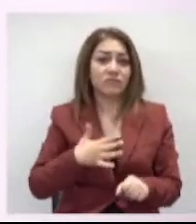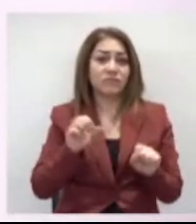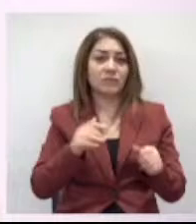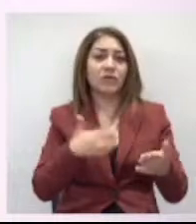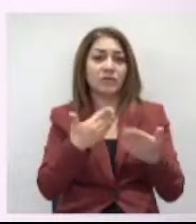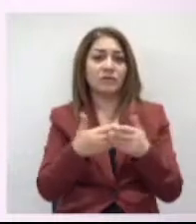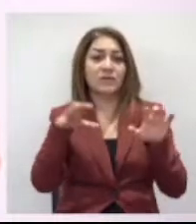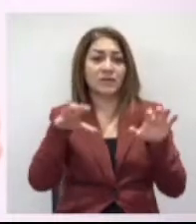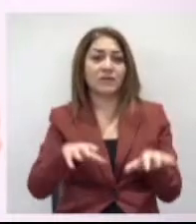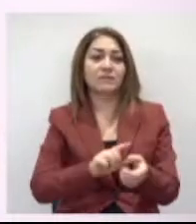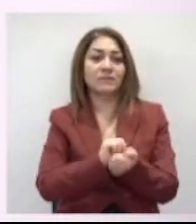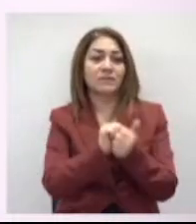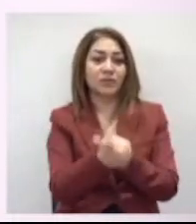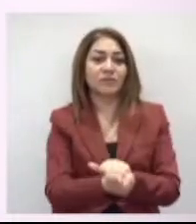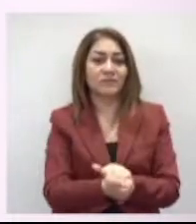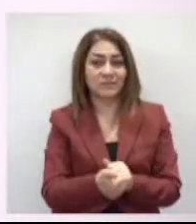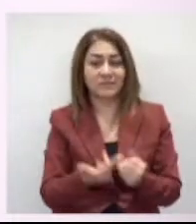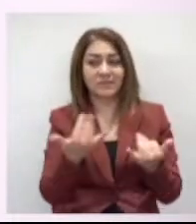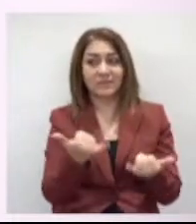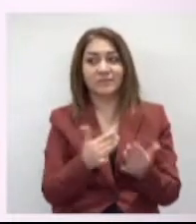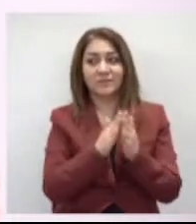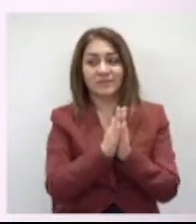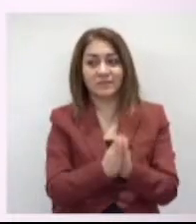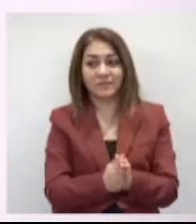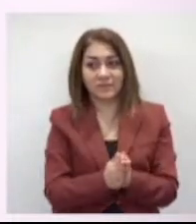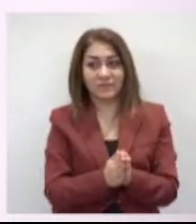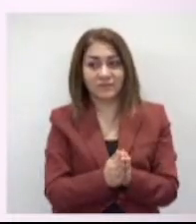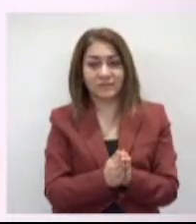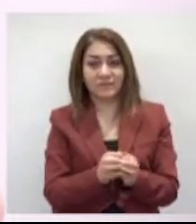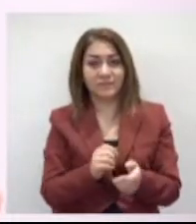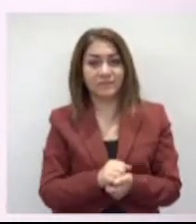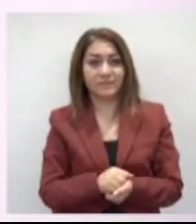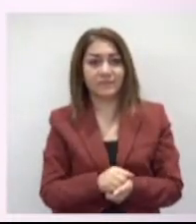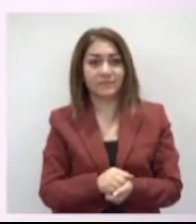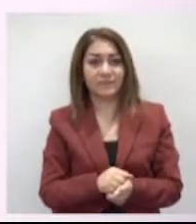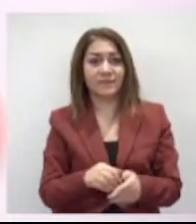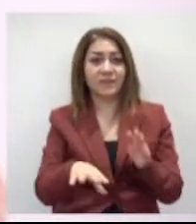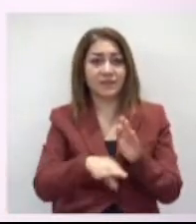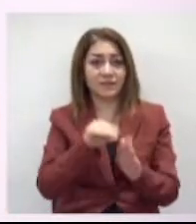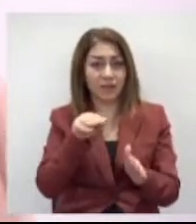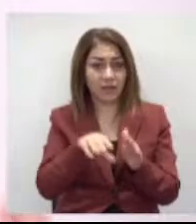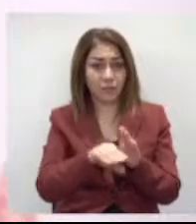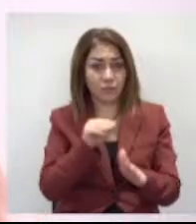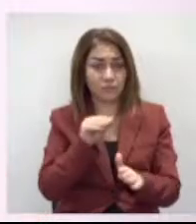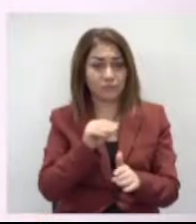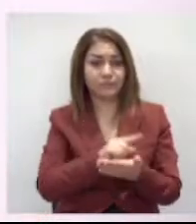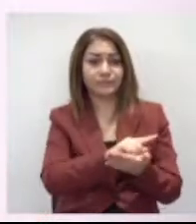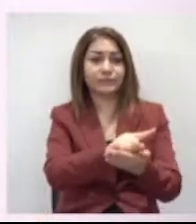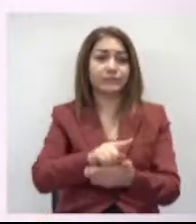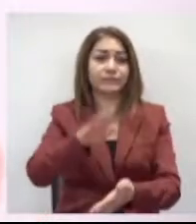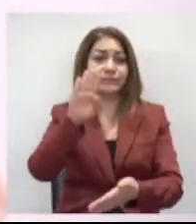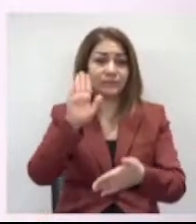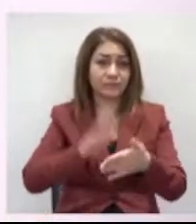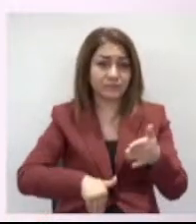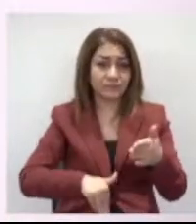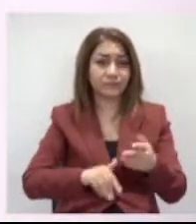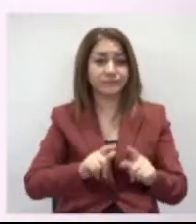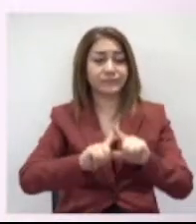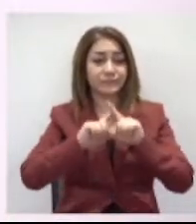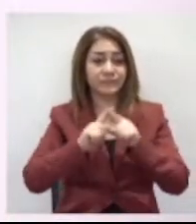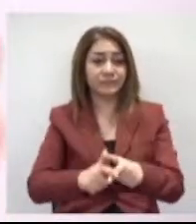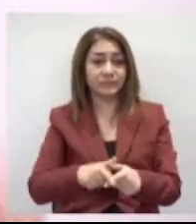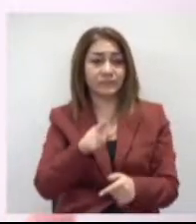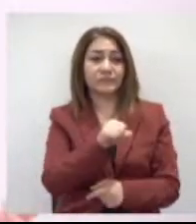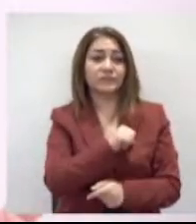առաջարկել փոխել նախագահողին, հիմա խնդրում եմ ուղղակի քվեարկությամբ առանց քննարկումների ասել,